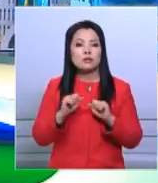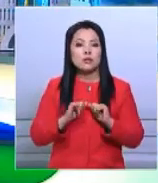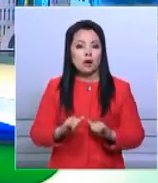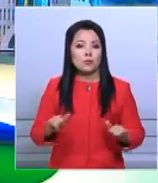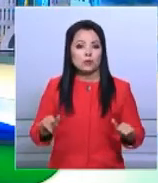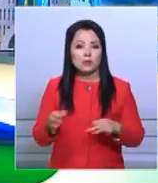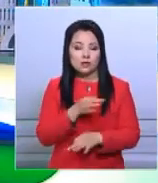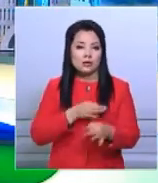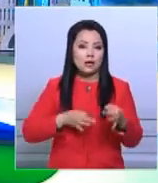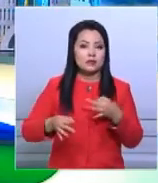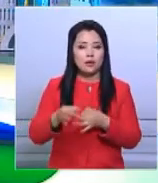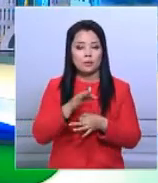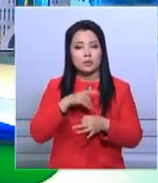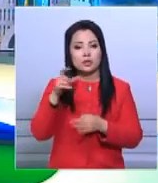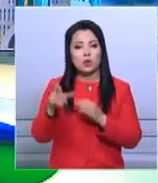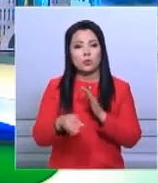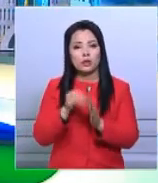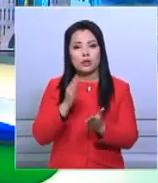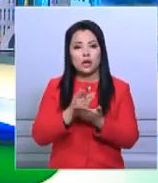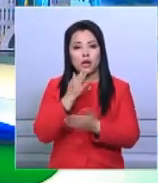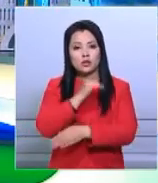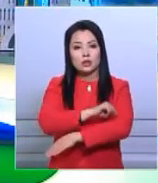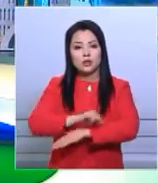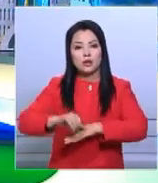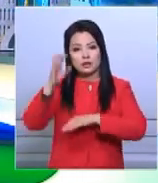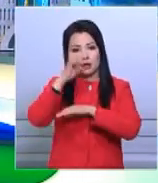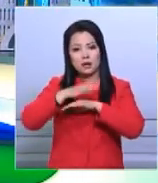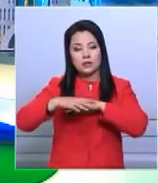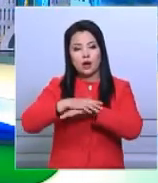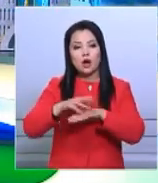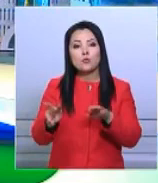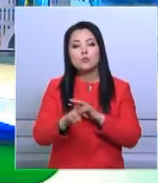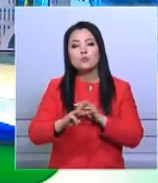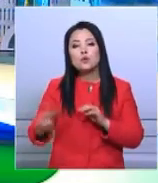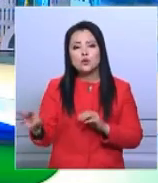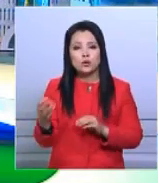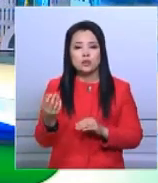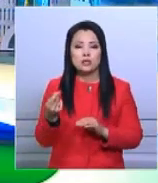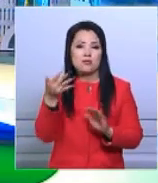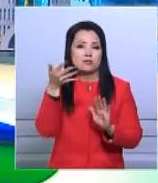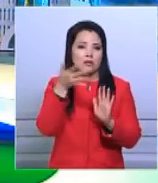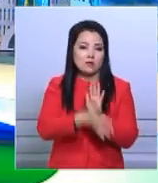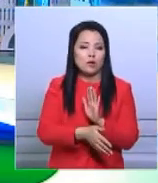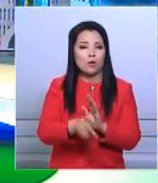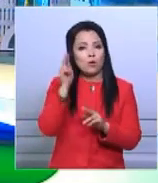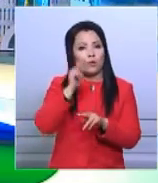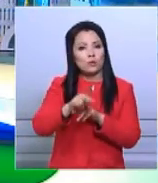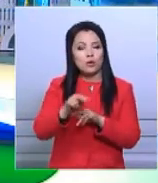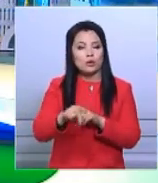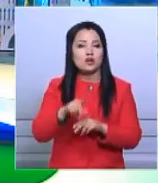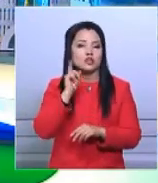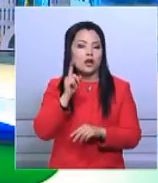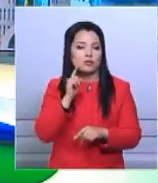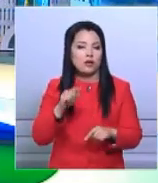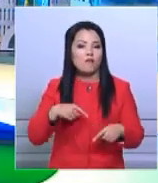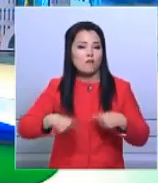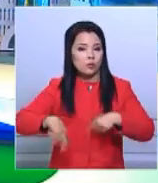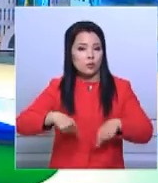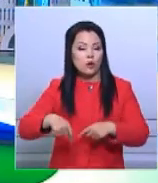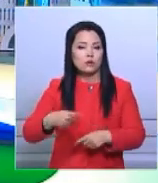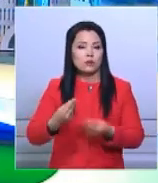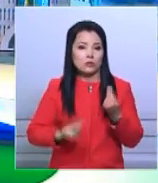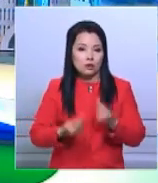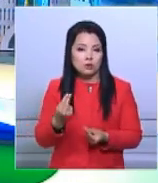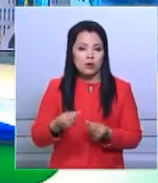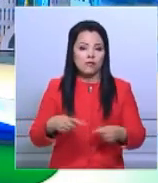талқыға түсті. Депутаттар шетелде миллиондап ақша жұмсап, оқытылатын жас футболшылардың жайын айтып сынға алды.